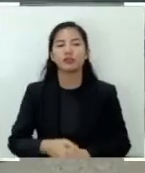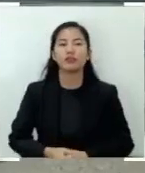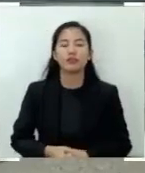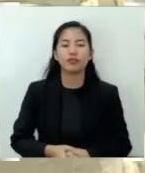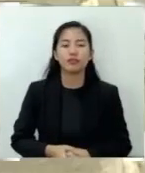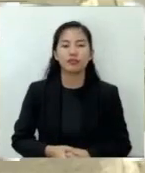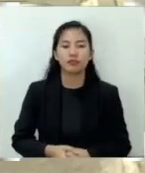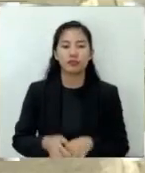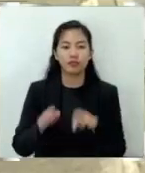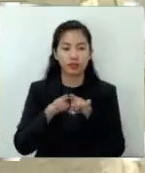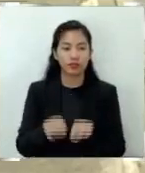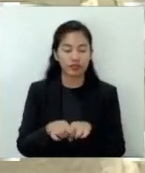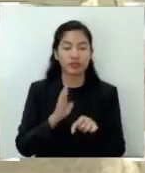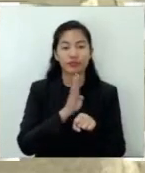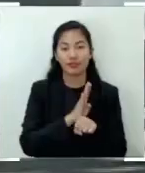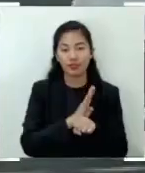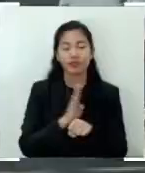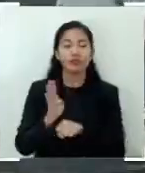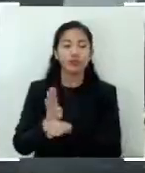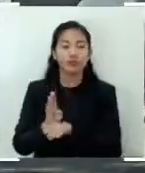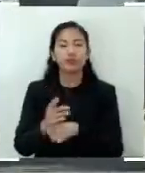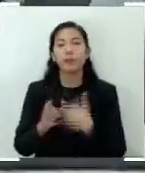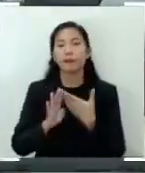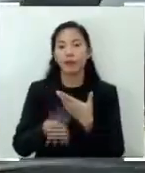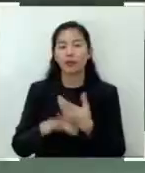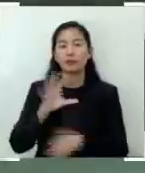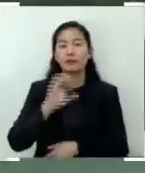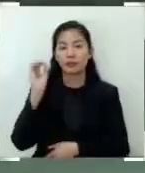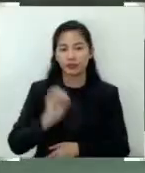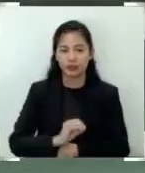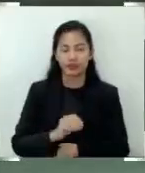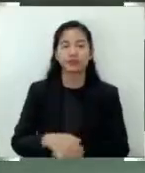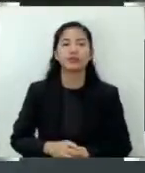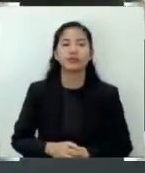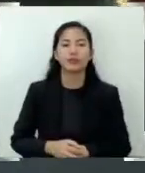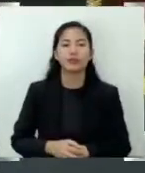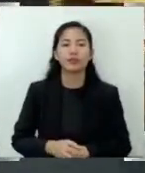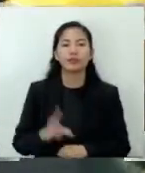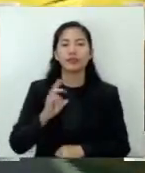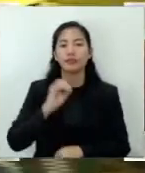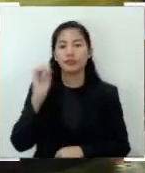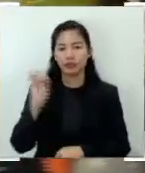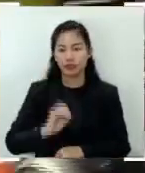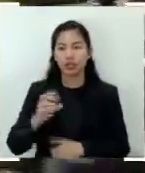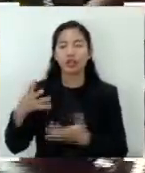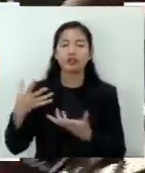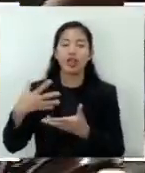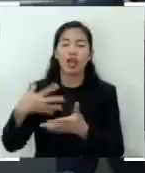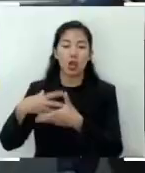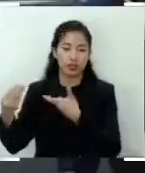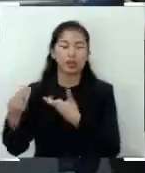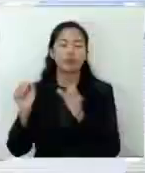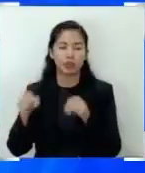ng mga establishmento sa lungsod, balik sa 50% indoors at 70% outdoors. Ako si Jun Venerasyon, ang inyong